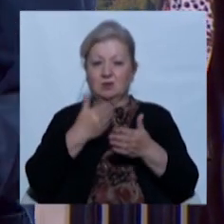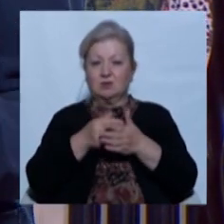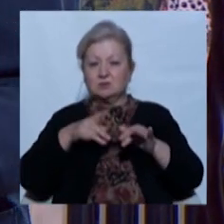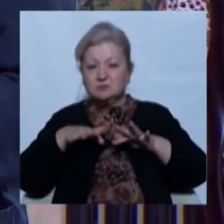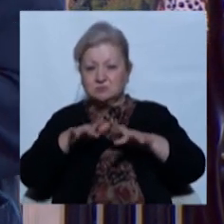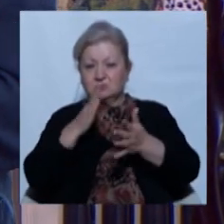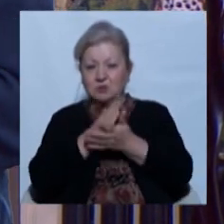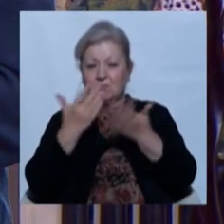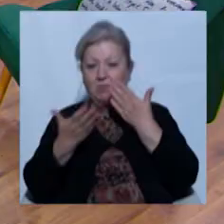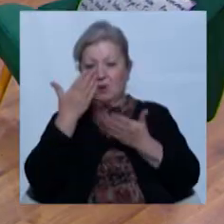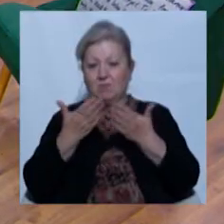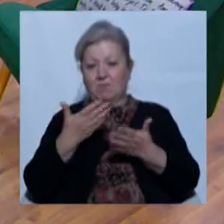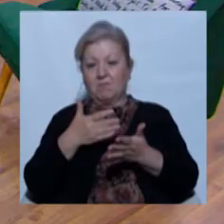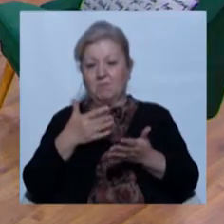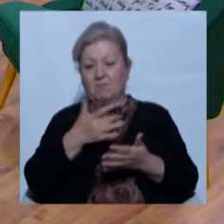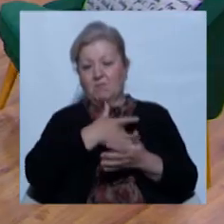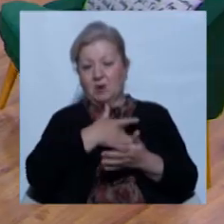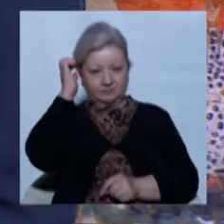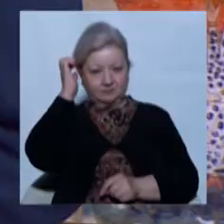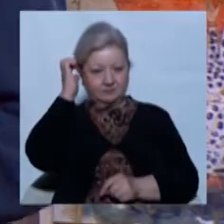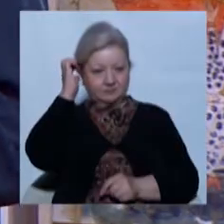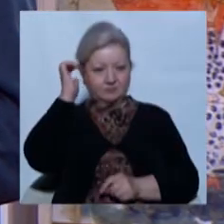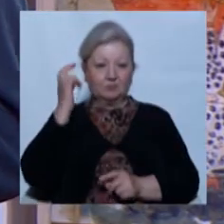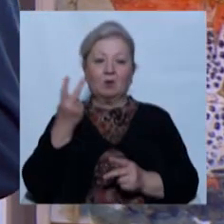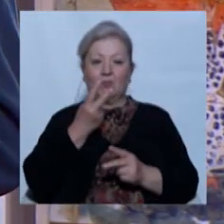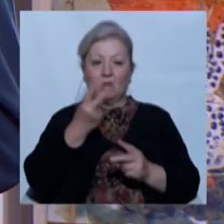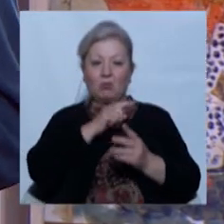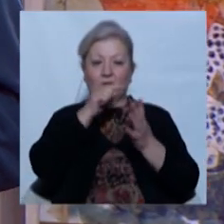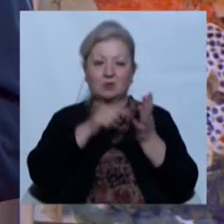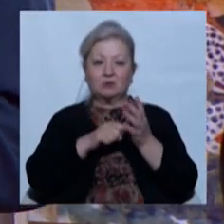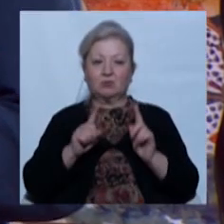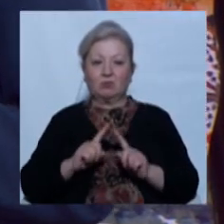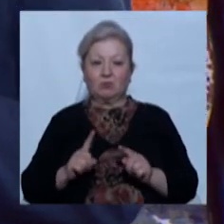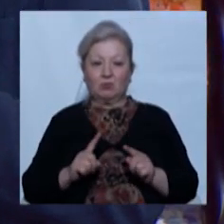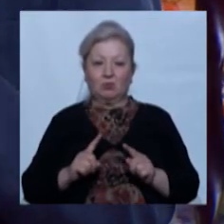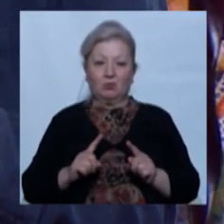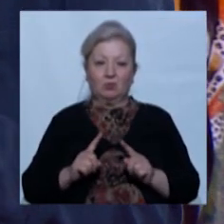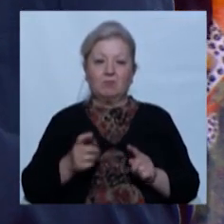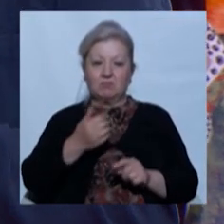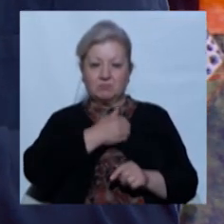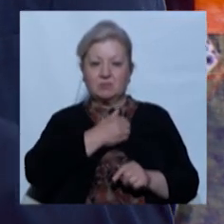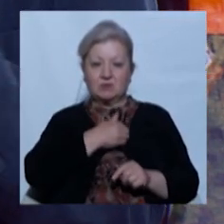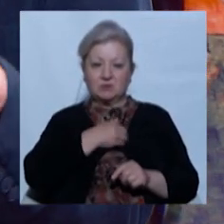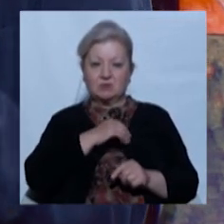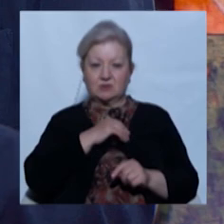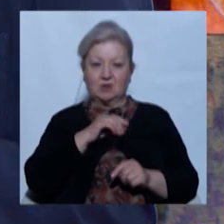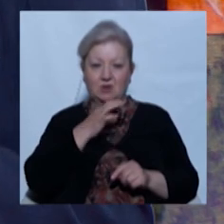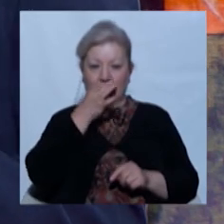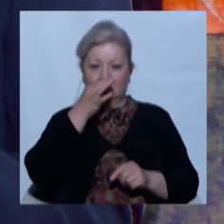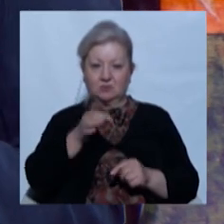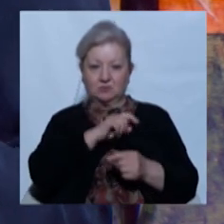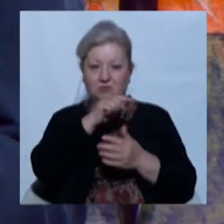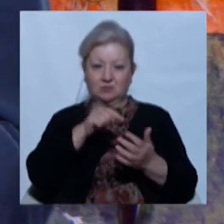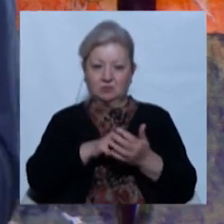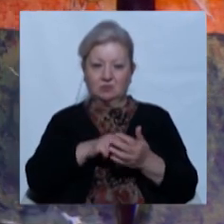რომელიც მხოლოდ შეიძლება ერთ კუთხეში ხდებოდეს, და ასე შემდეგ. და მეორე კითხვა, რომელიც მინდა რომ ასევე დაგისვათ, მე გითხარით, რომ